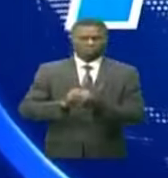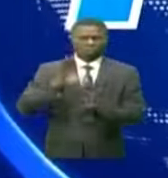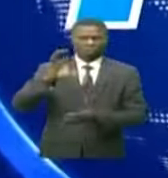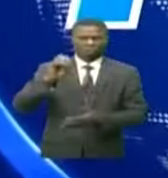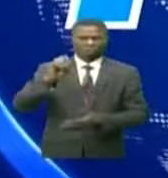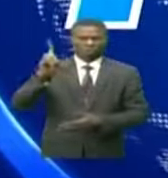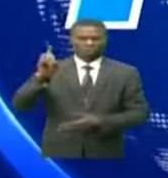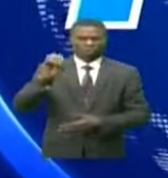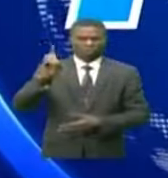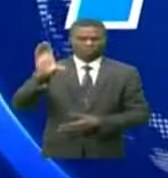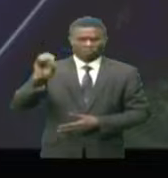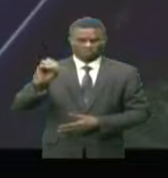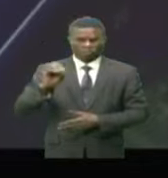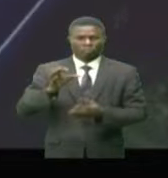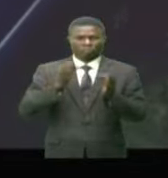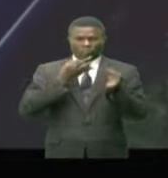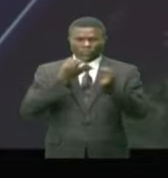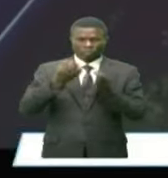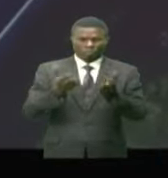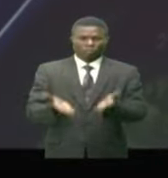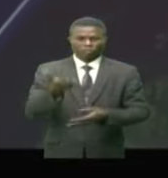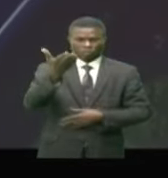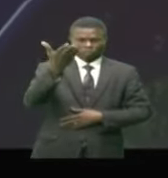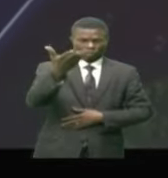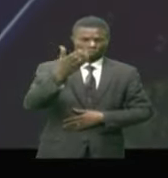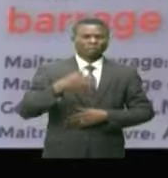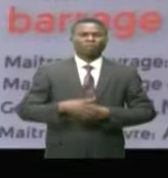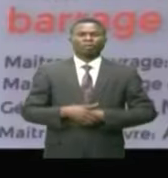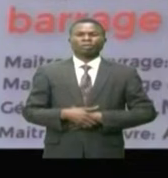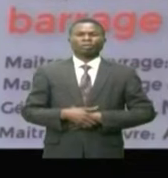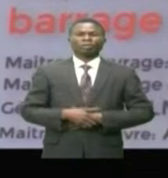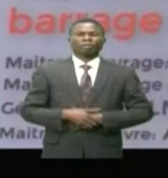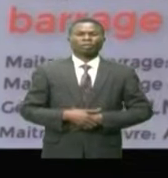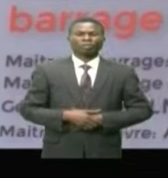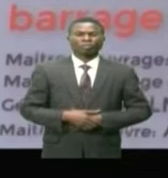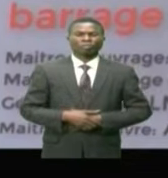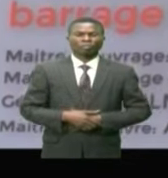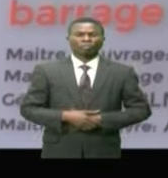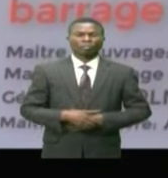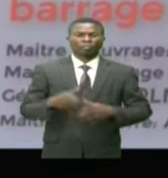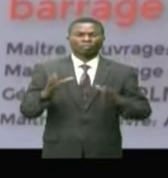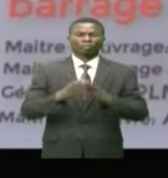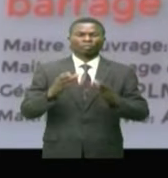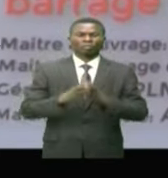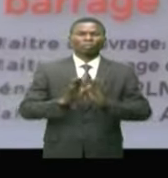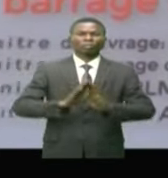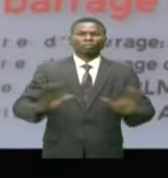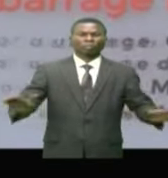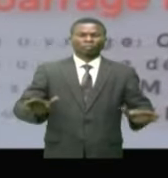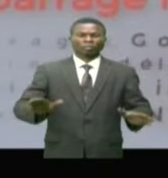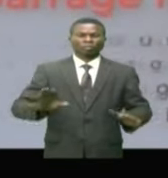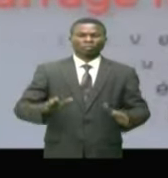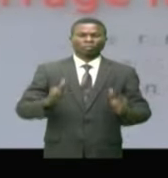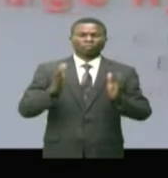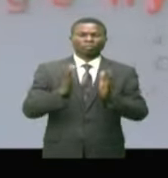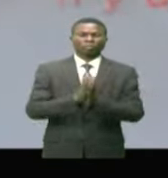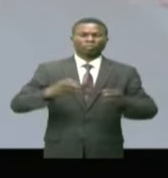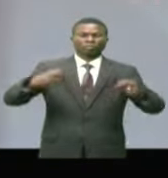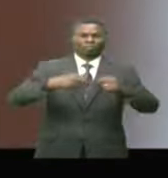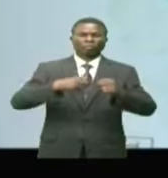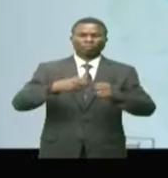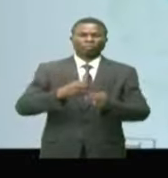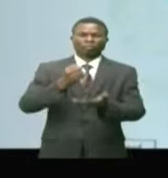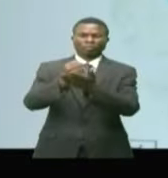Les détails dans ce reportage. La centrale hydroélectrique de Mbombo, avec une capacité d'environ 10 MW, va